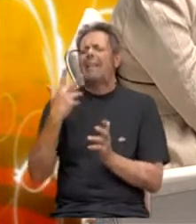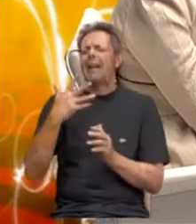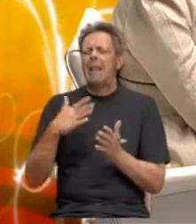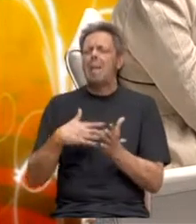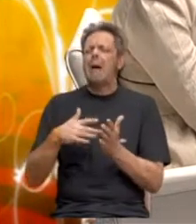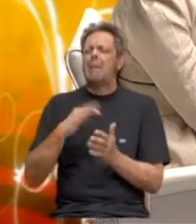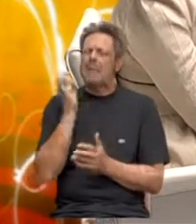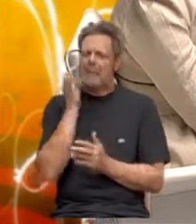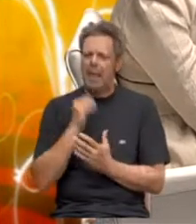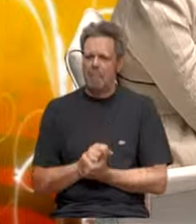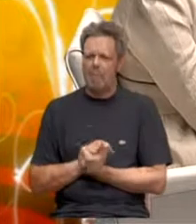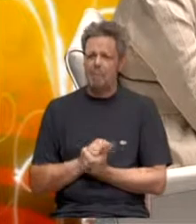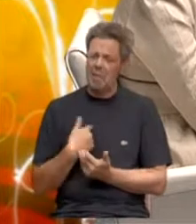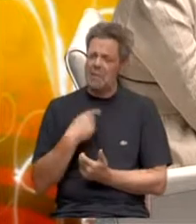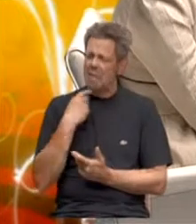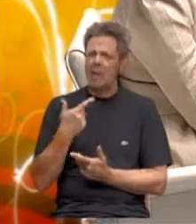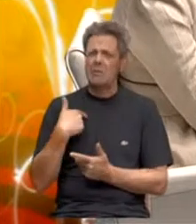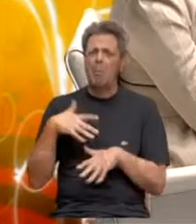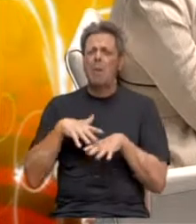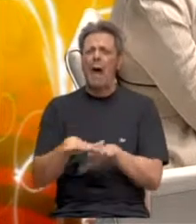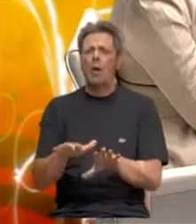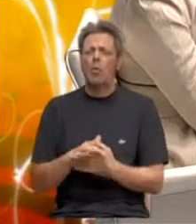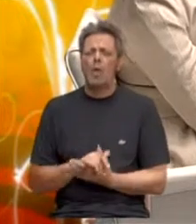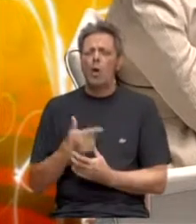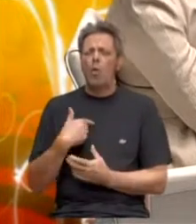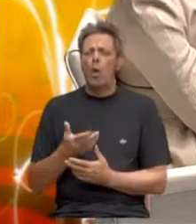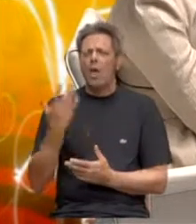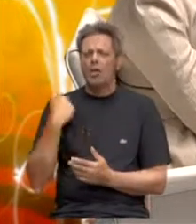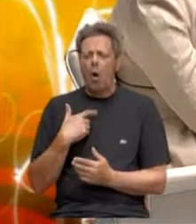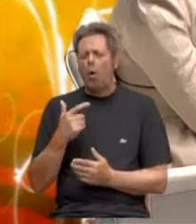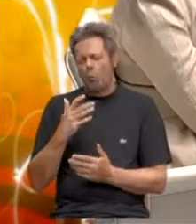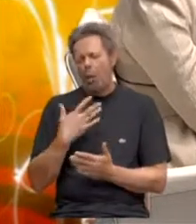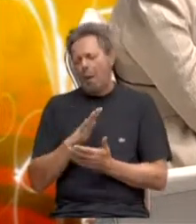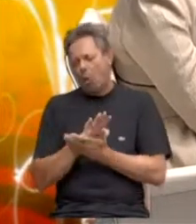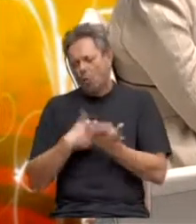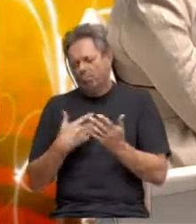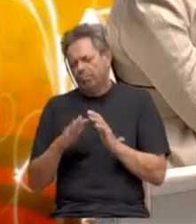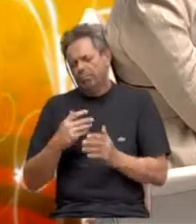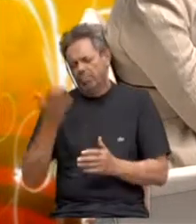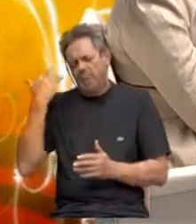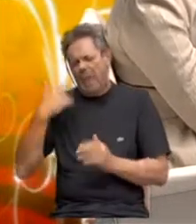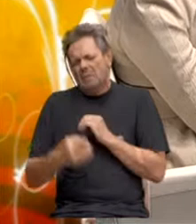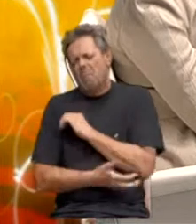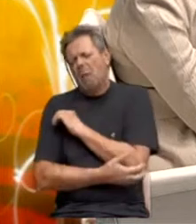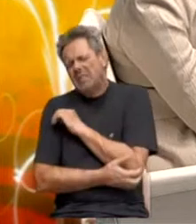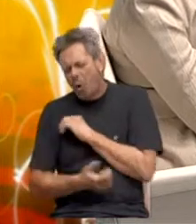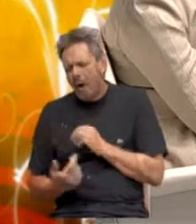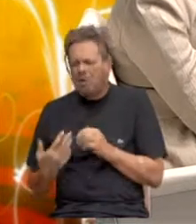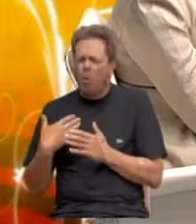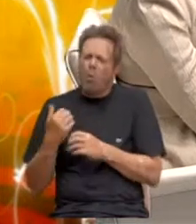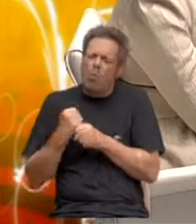Ja sam rekla da je u jednoj emisiji da smo mi narod koji je potekao iz siromaštva, relativno iz siromaštva. I onda mi nosimo uvijek